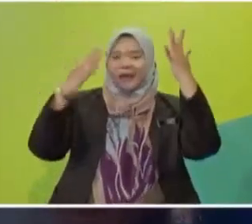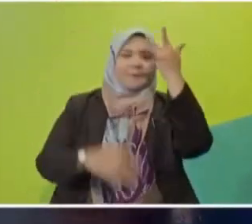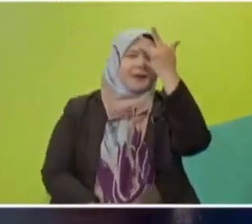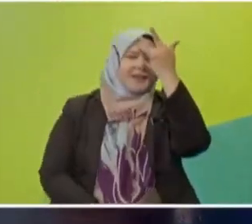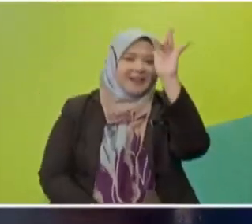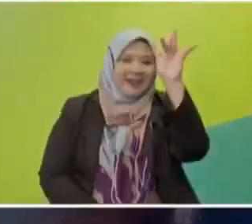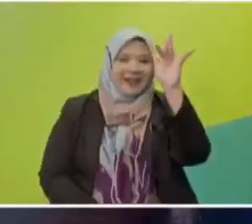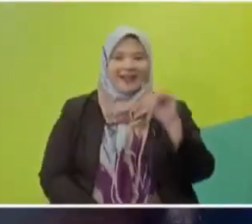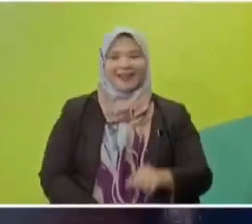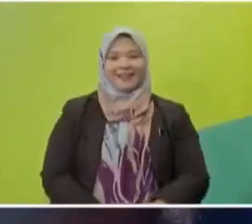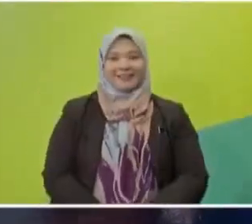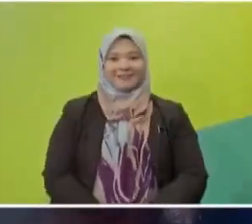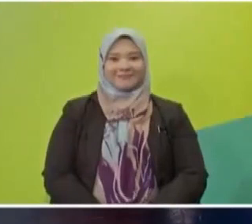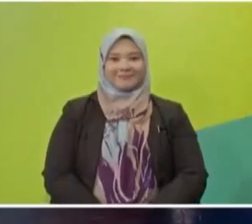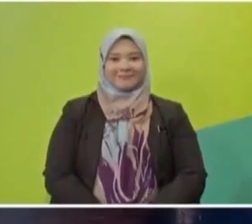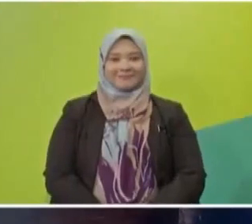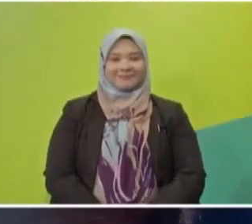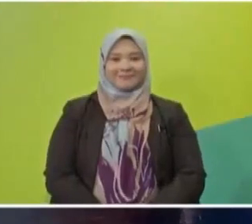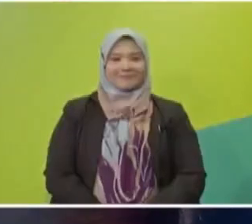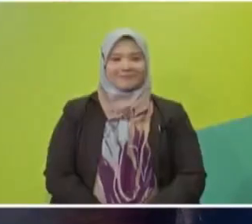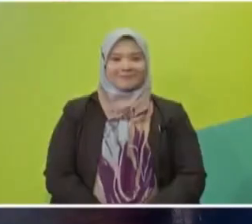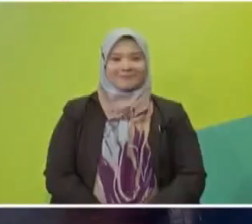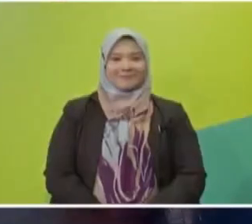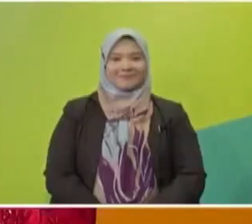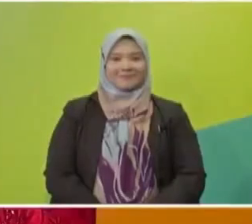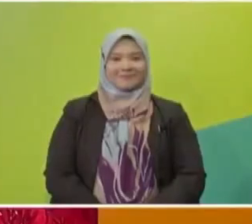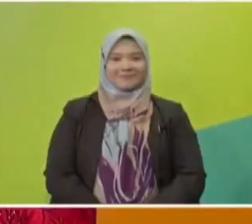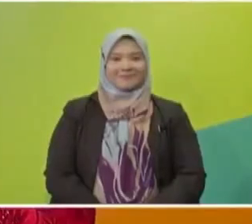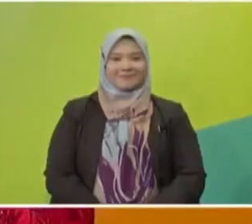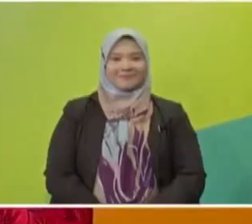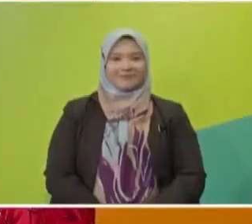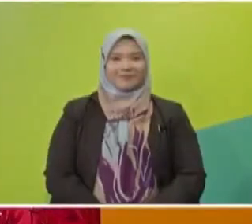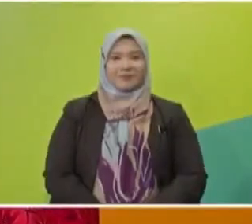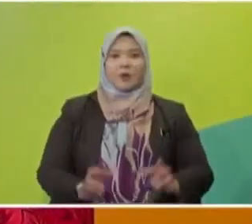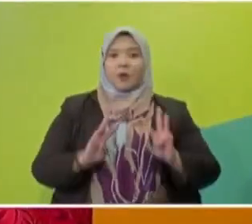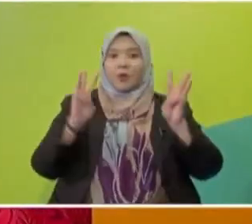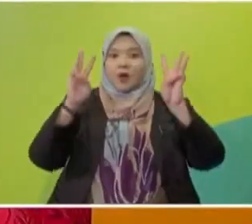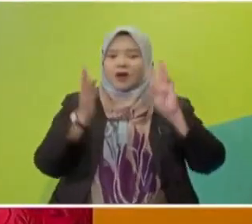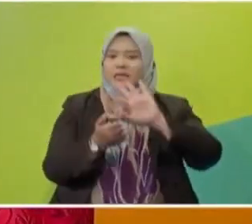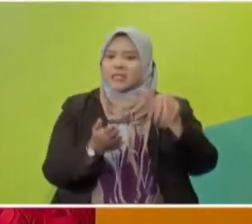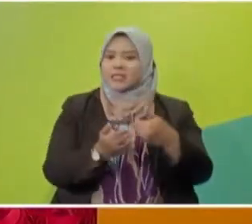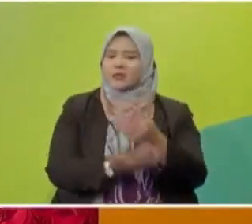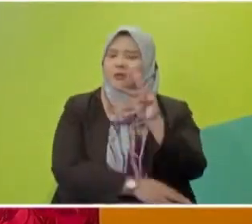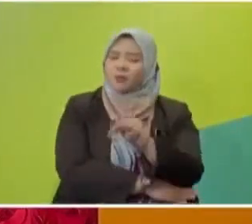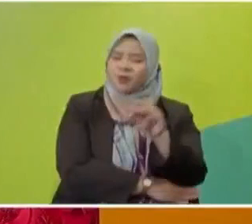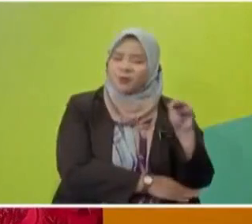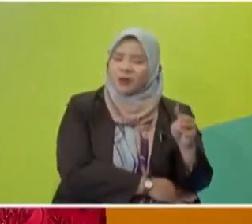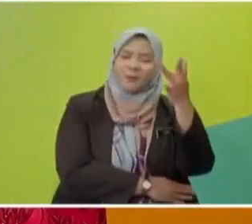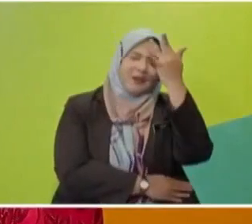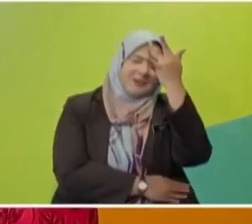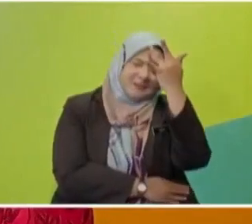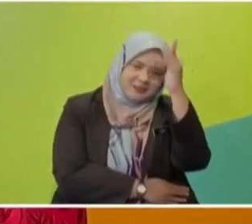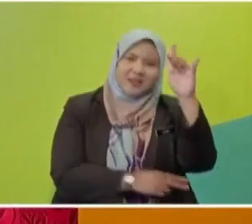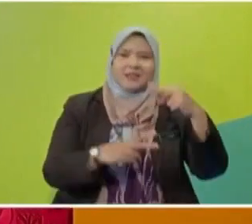Wah, wah, wah, wah, wah. Yeah. Nampaknya murid-murid ini sangat hebat fizik. Betul, cikgu. Namun,